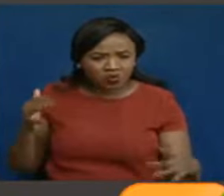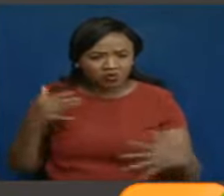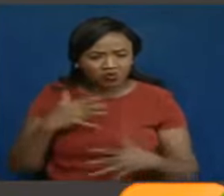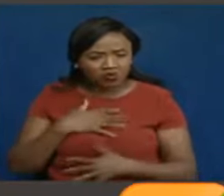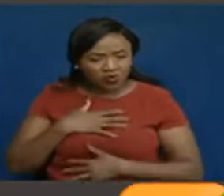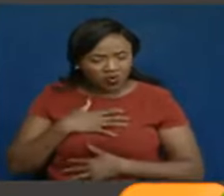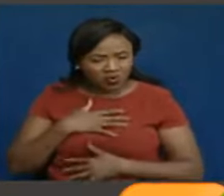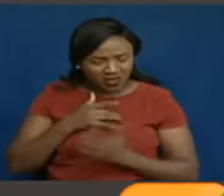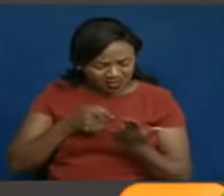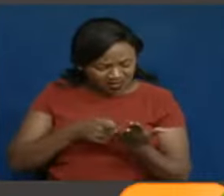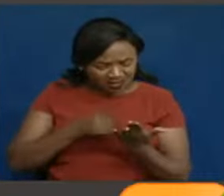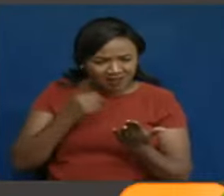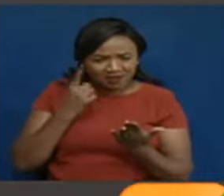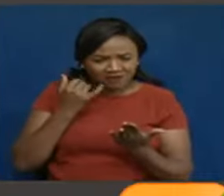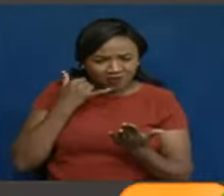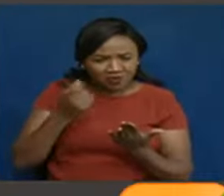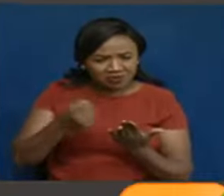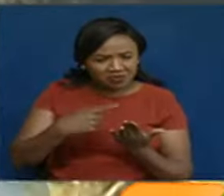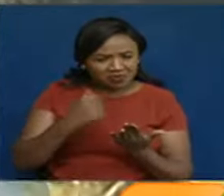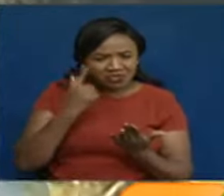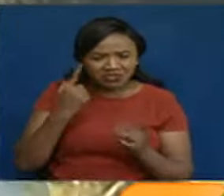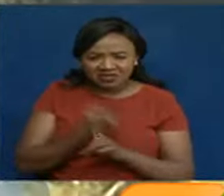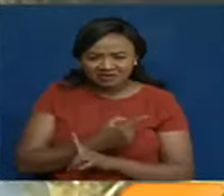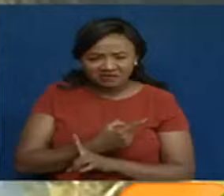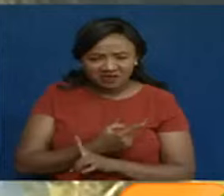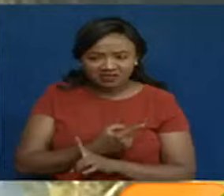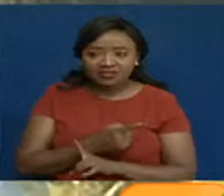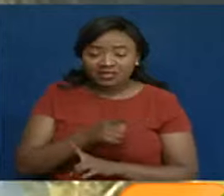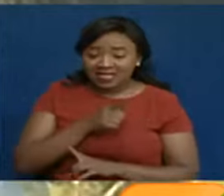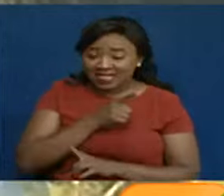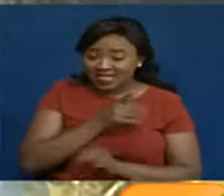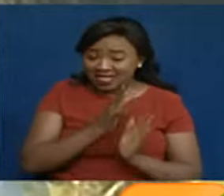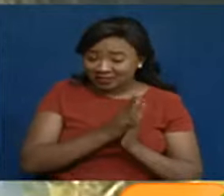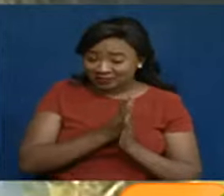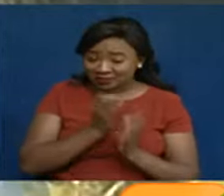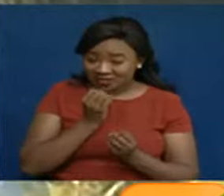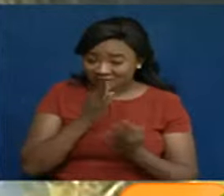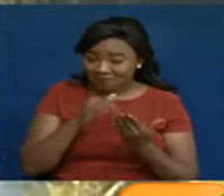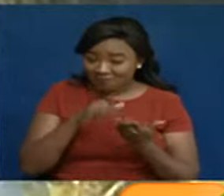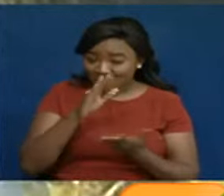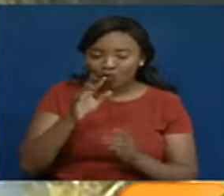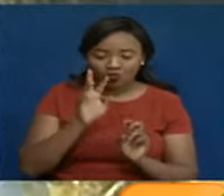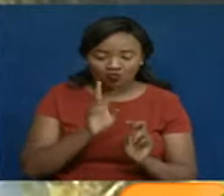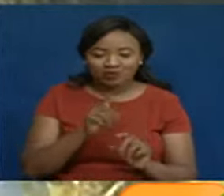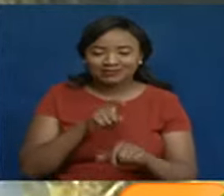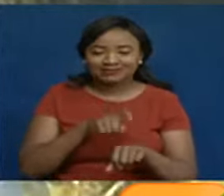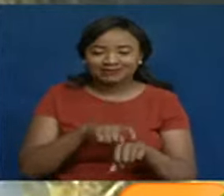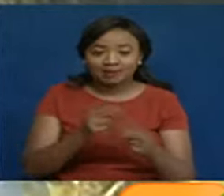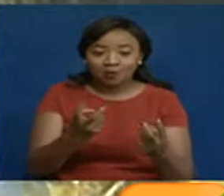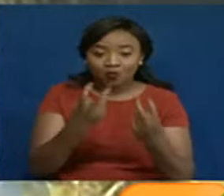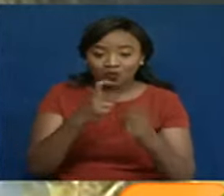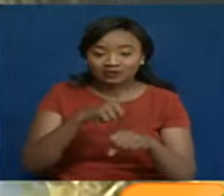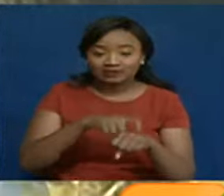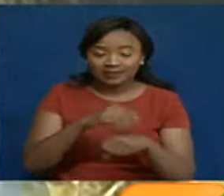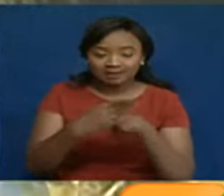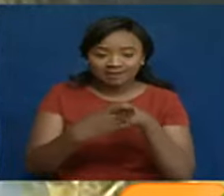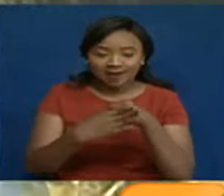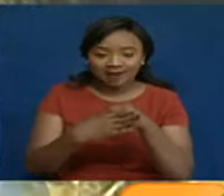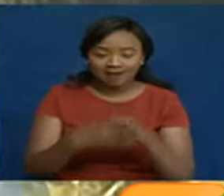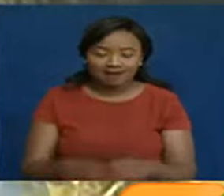Runinga ya Citizen. Mengi zaidi kuhusu taarifa hiyo ya kusikitisha ni katika habari zetu za mwendo wa saa